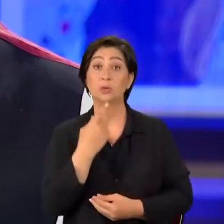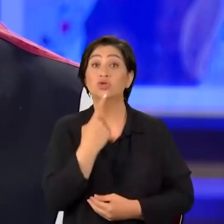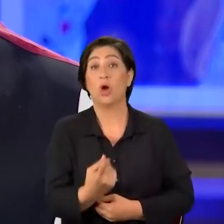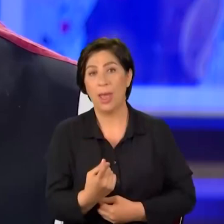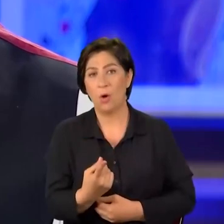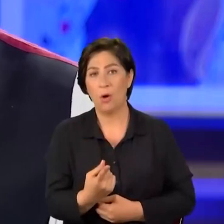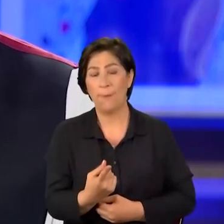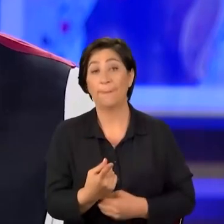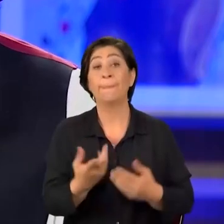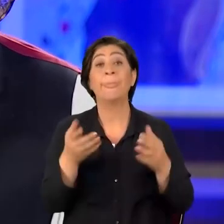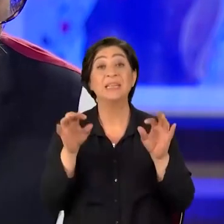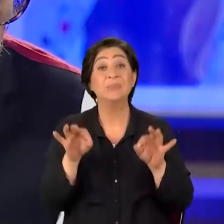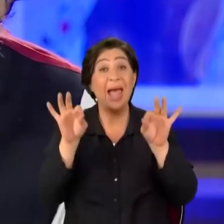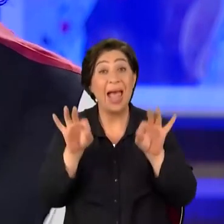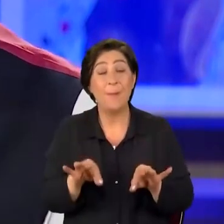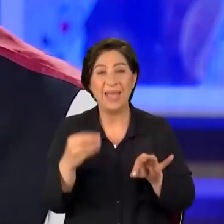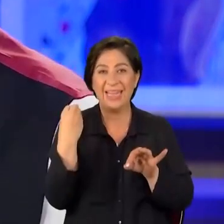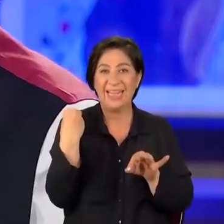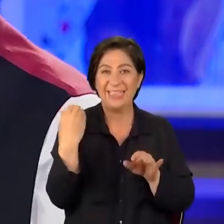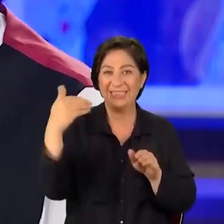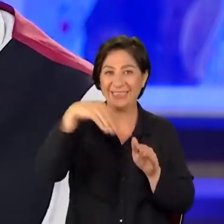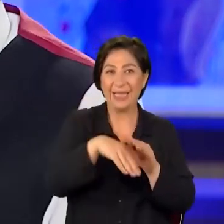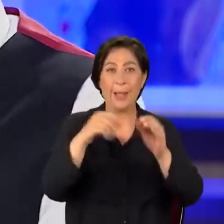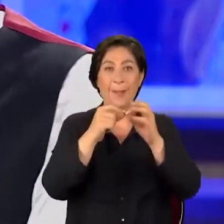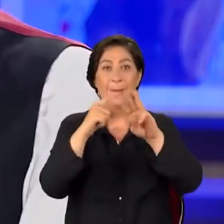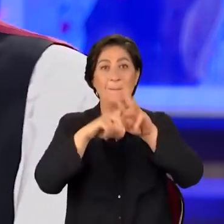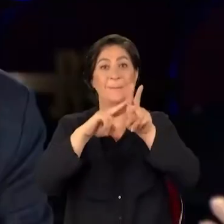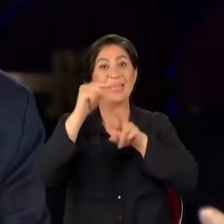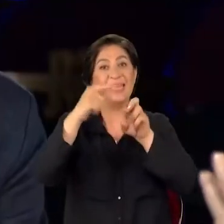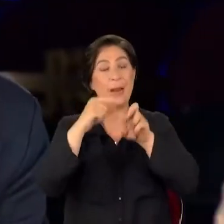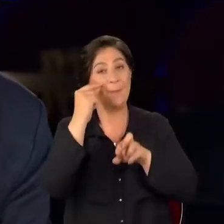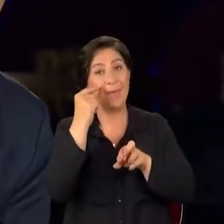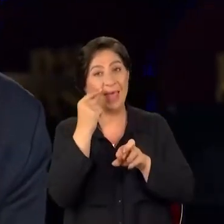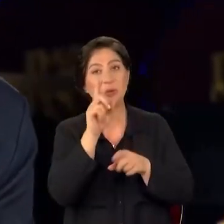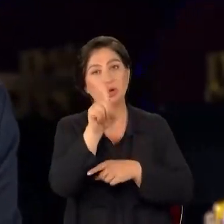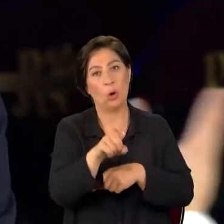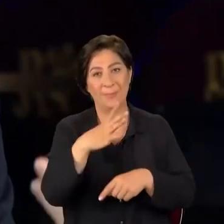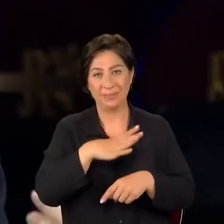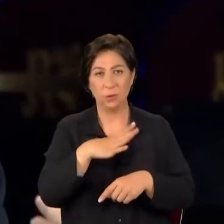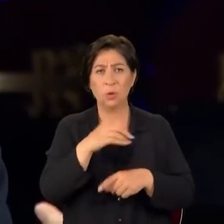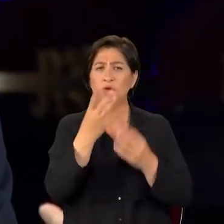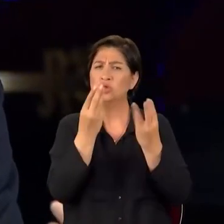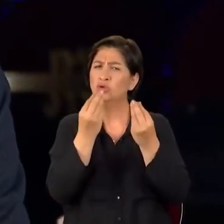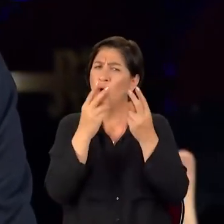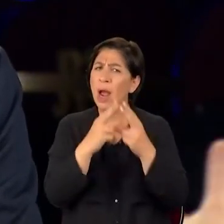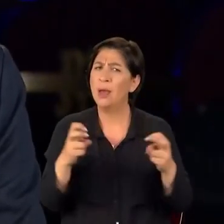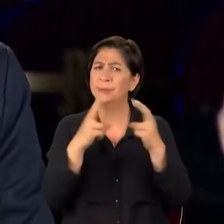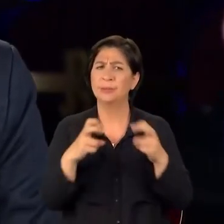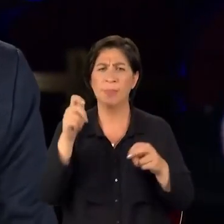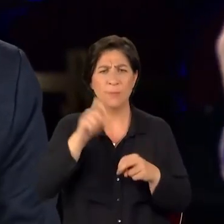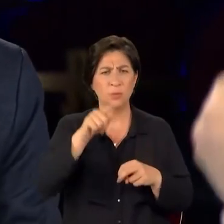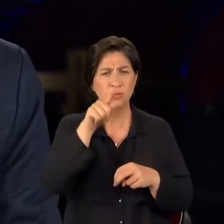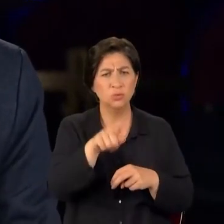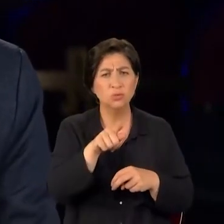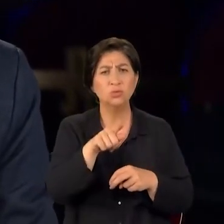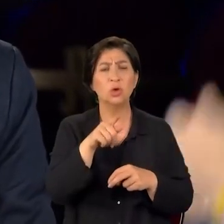etmektedir. Şimdi hemen aramıza katılan Sayın Bekir Ağırdır'a sormak istiyorum. Siz tabii ki o kadar çok araştırma yapıyorsunuz ki ve genelde